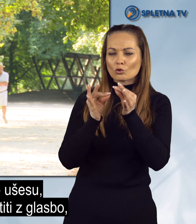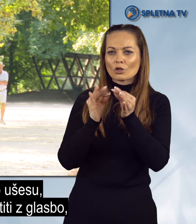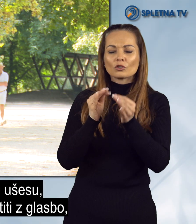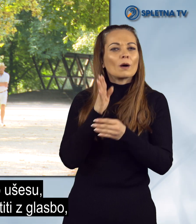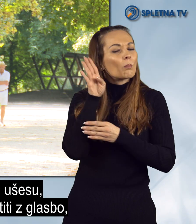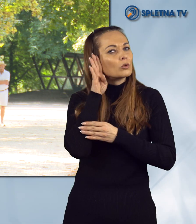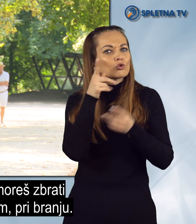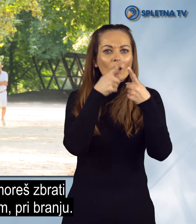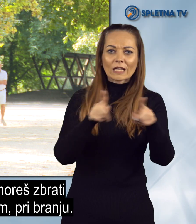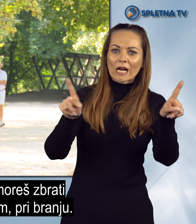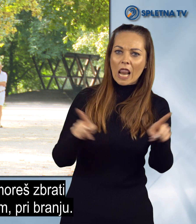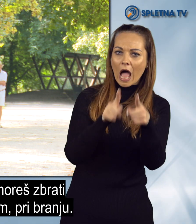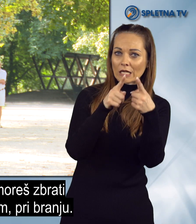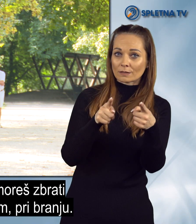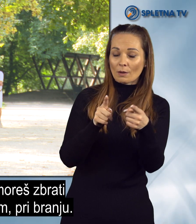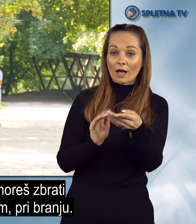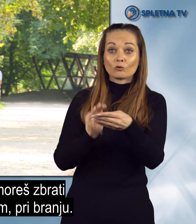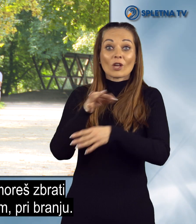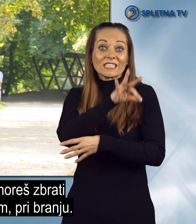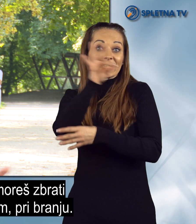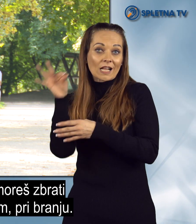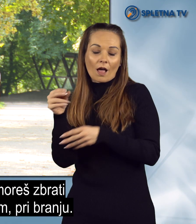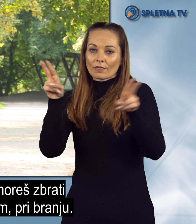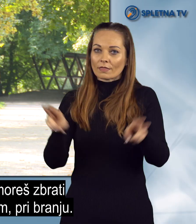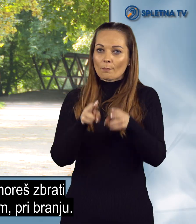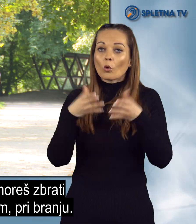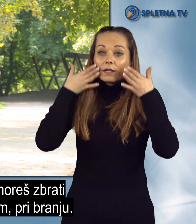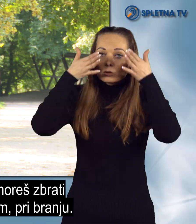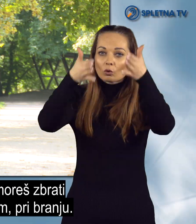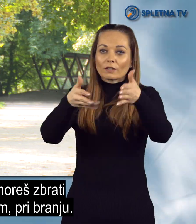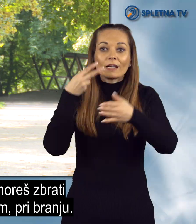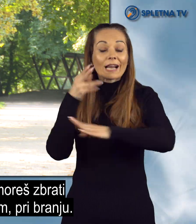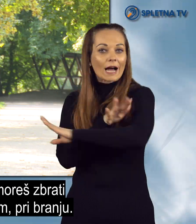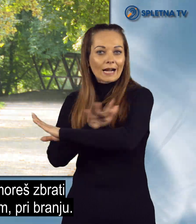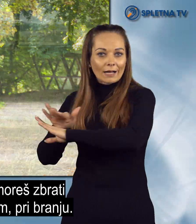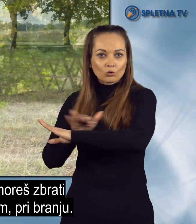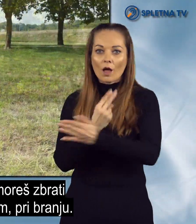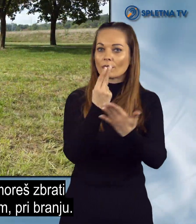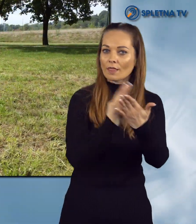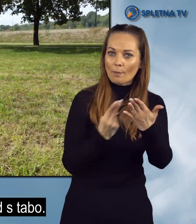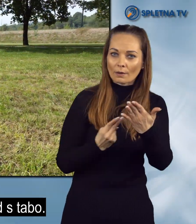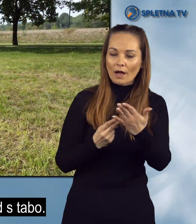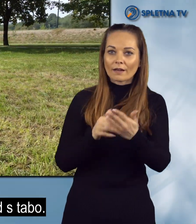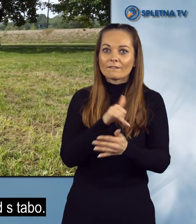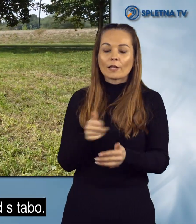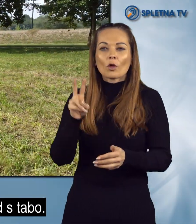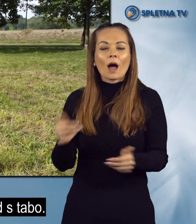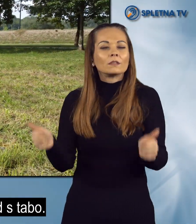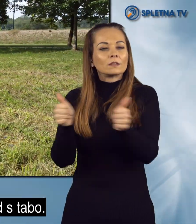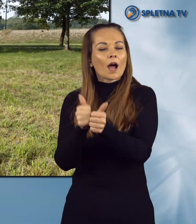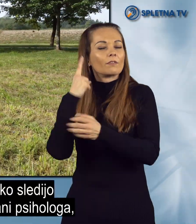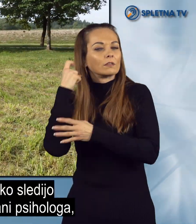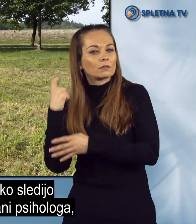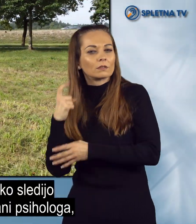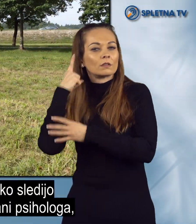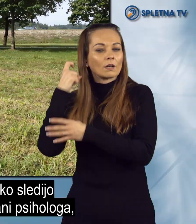z glasbo. Čez dan se ne moreš skoncentrirati na gledanje na računalnik, na branje, povsod je to s tabo. Pol